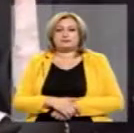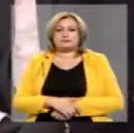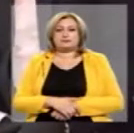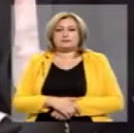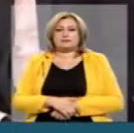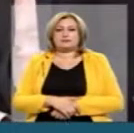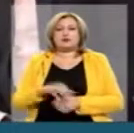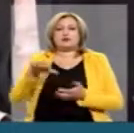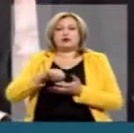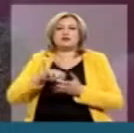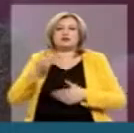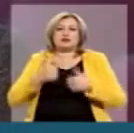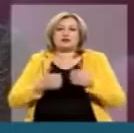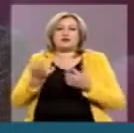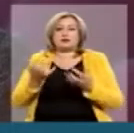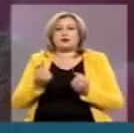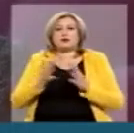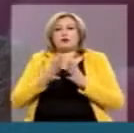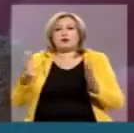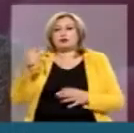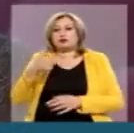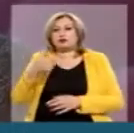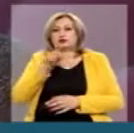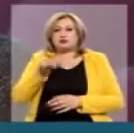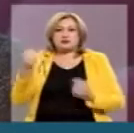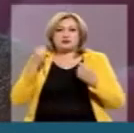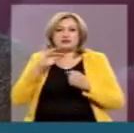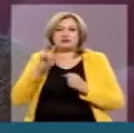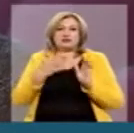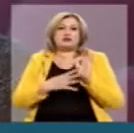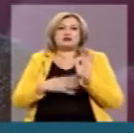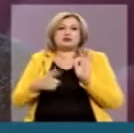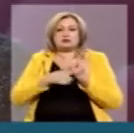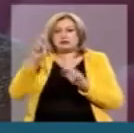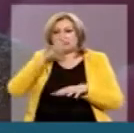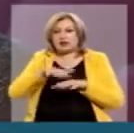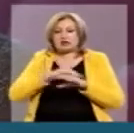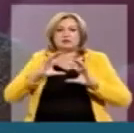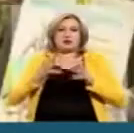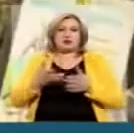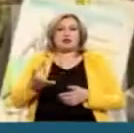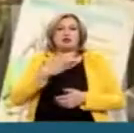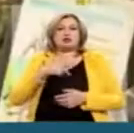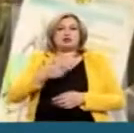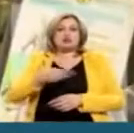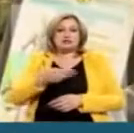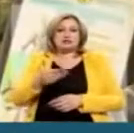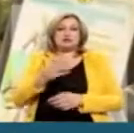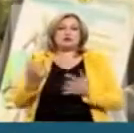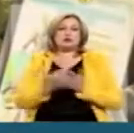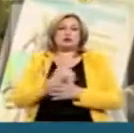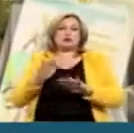Достық үйінде өткен салтанатты жиын халықаралық сурдо олимпиада ойынының үш қола жүлдегері Қанат Қоңқыбаев, Данияр Ескендіров пен